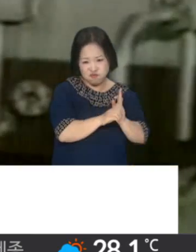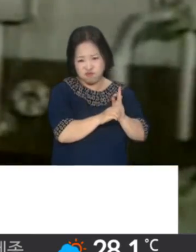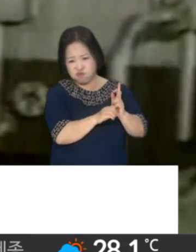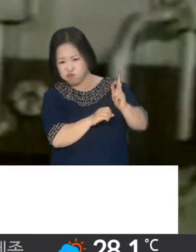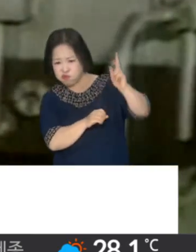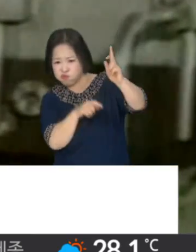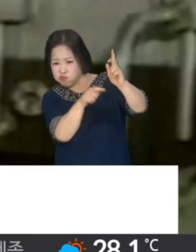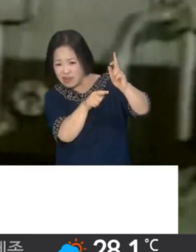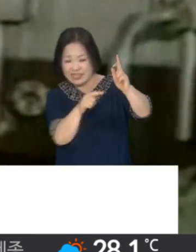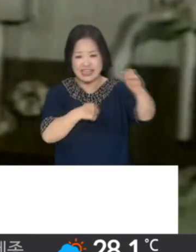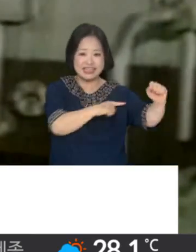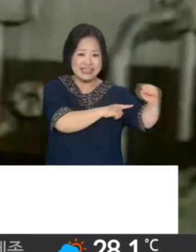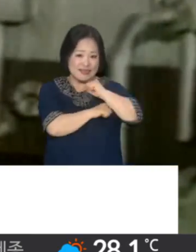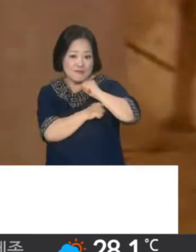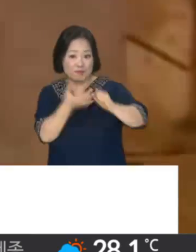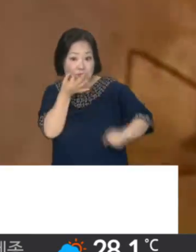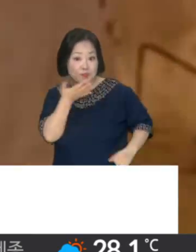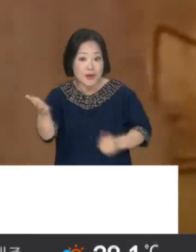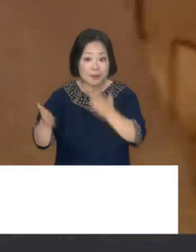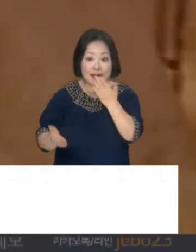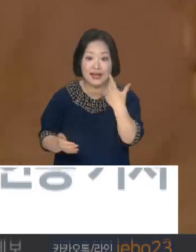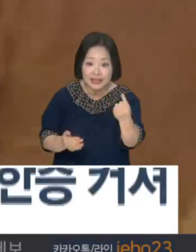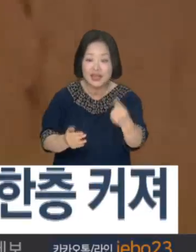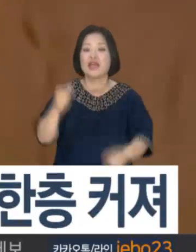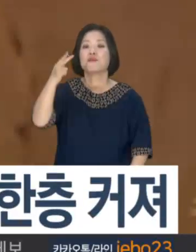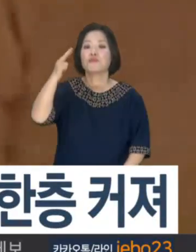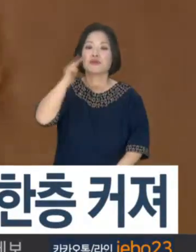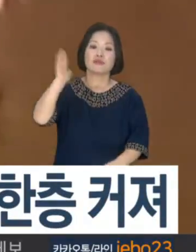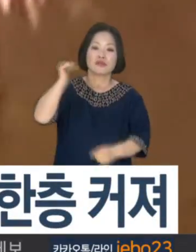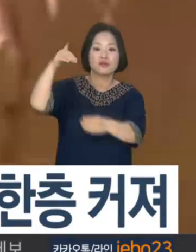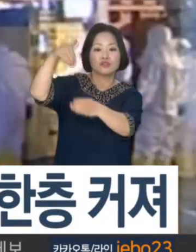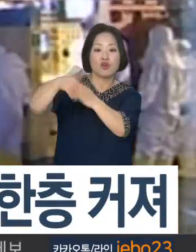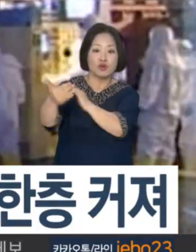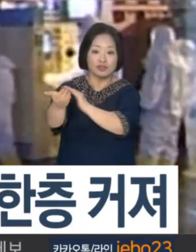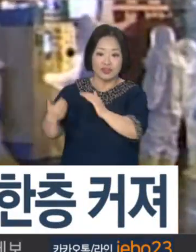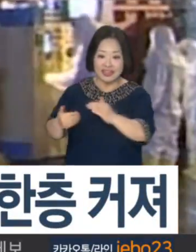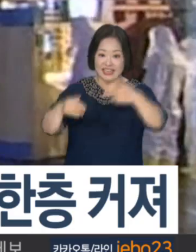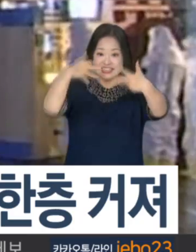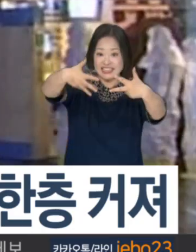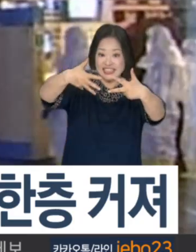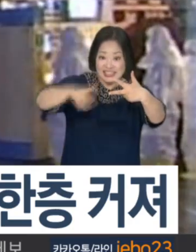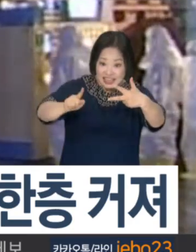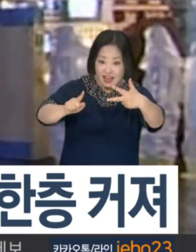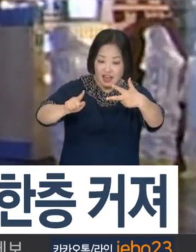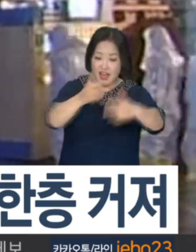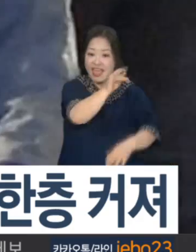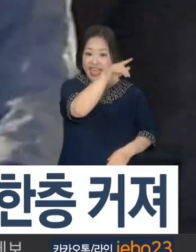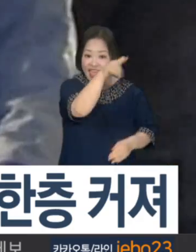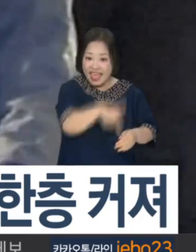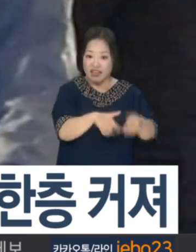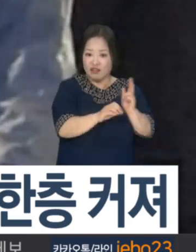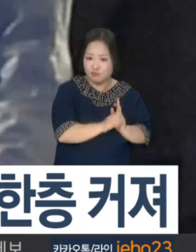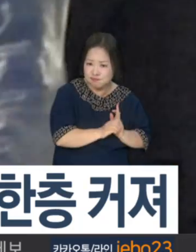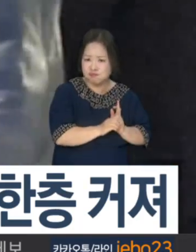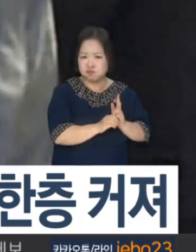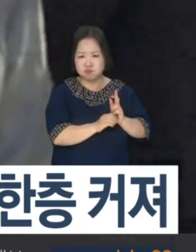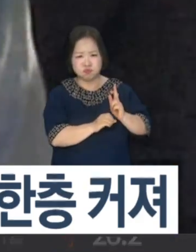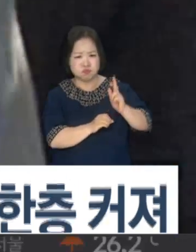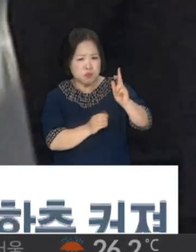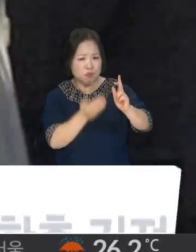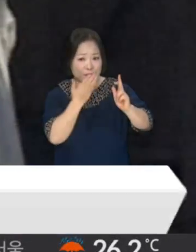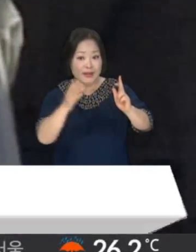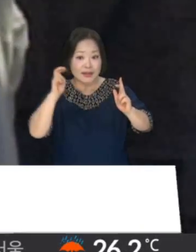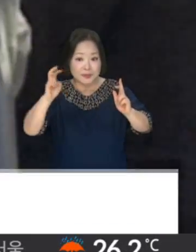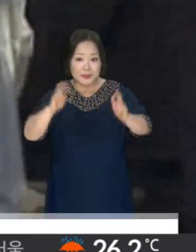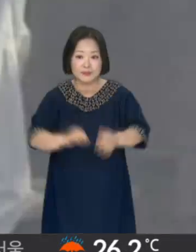본격적으로 과시할 수 있게 됩니다 미국대선 전으로 7차 핵실험을 감할 가능성이 한층 커졌다는